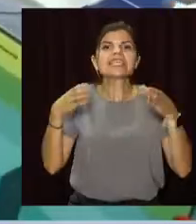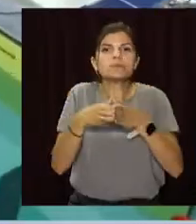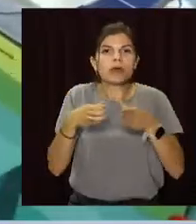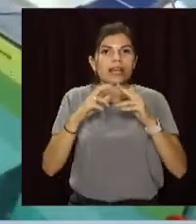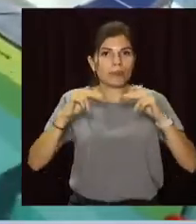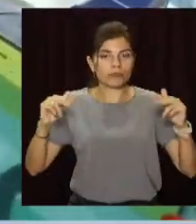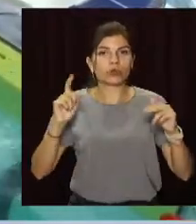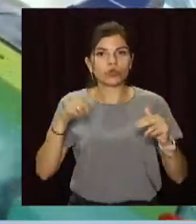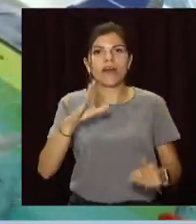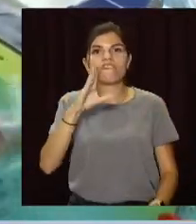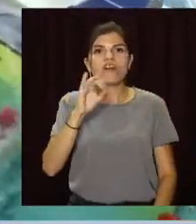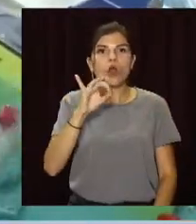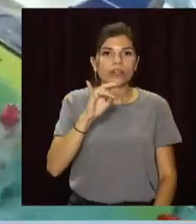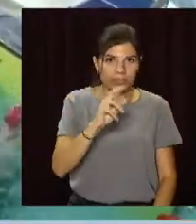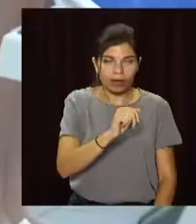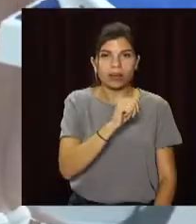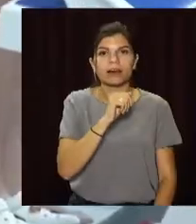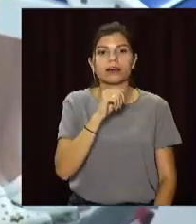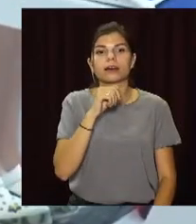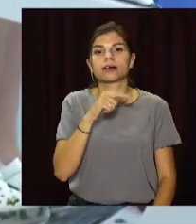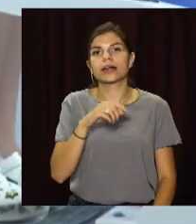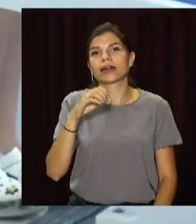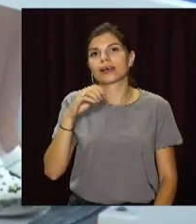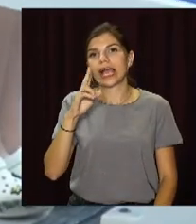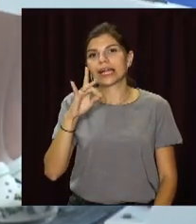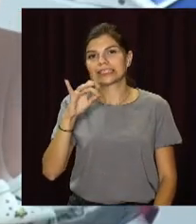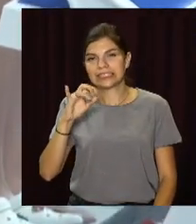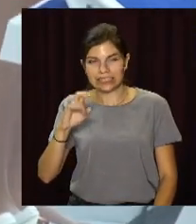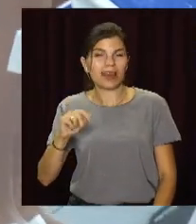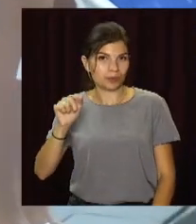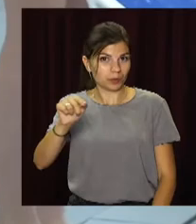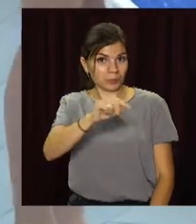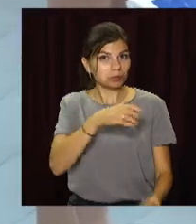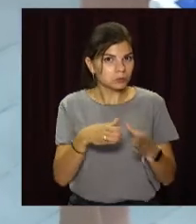Дніпропетровщини поклали Вероніка Ярова, Єлизавета Гайдай і Крістіна Тіщенко.